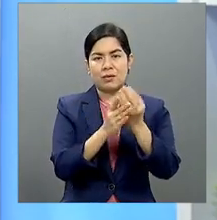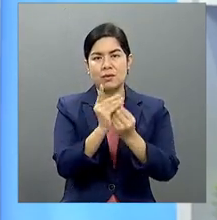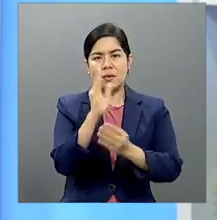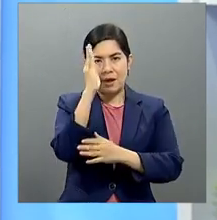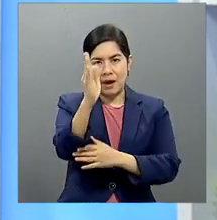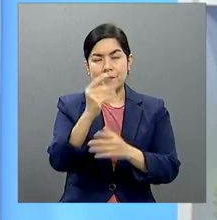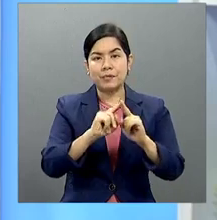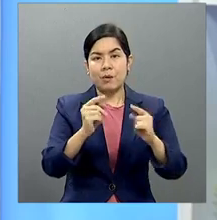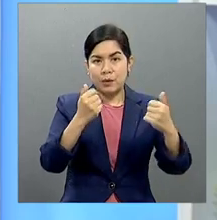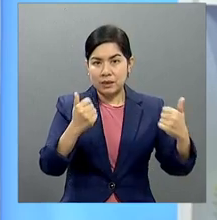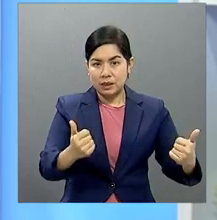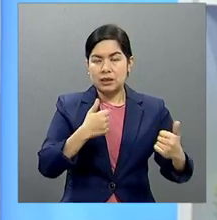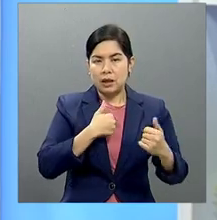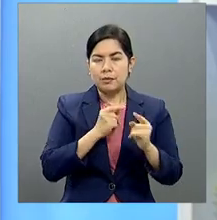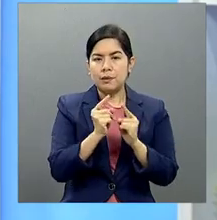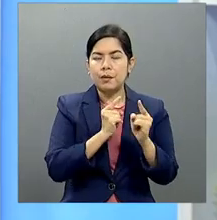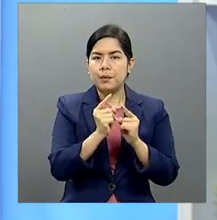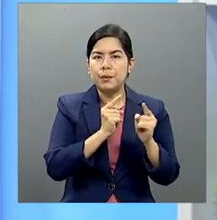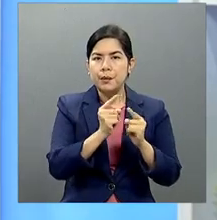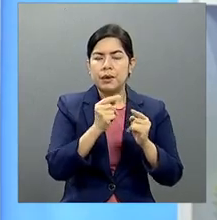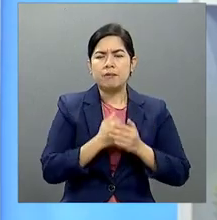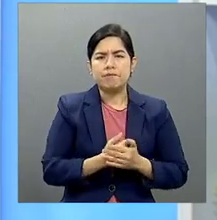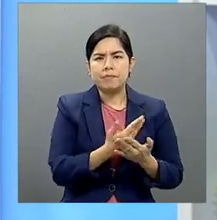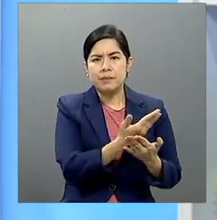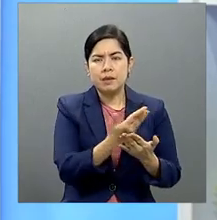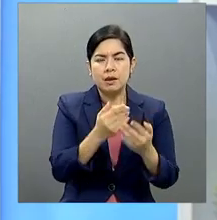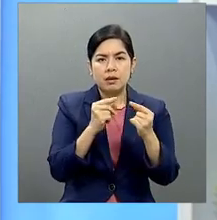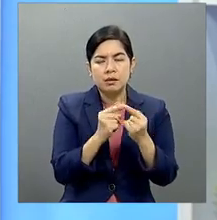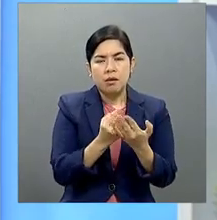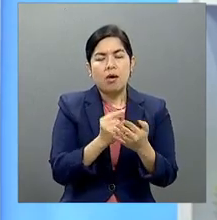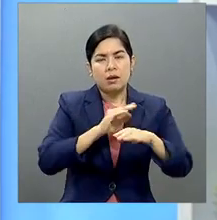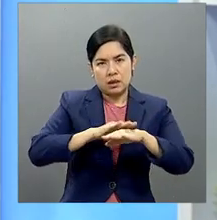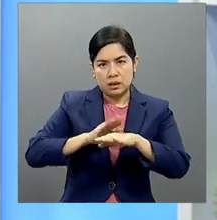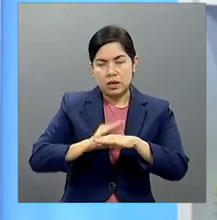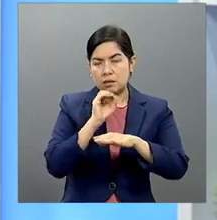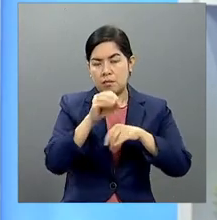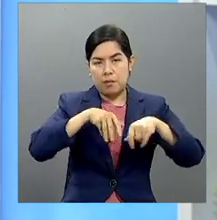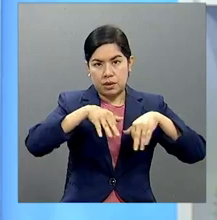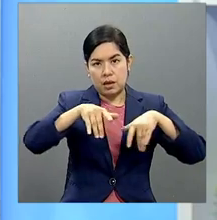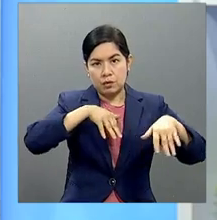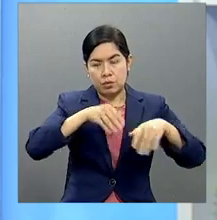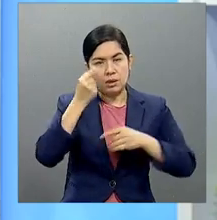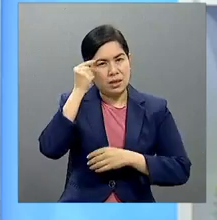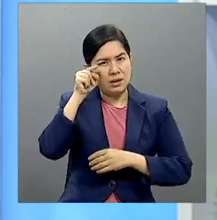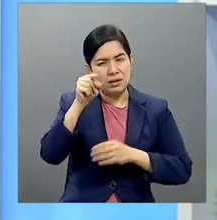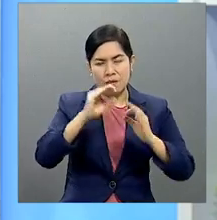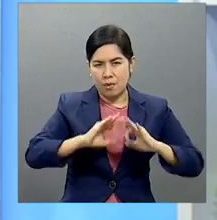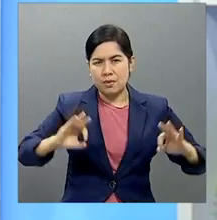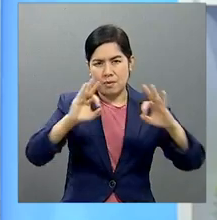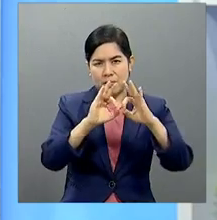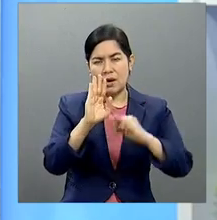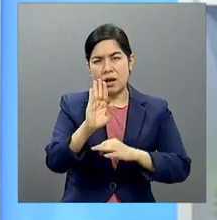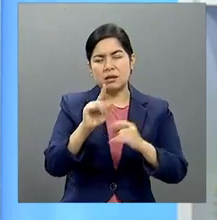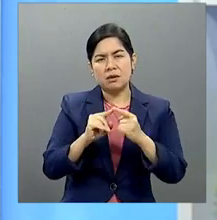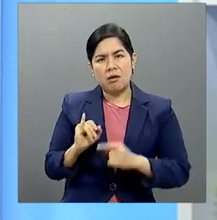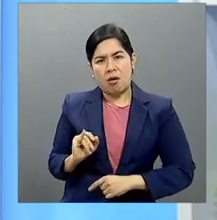จะมาพูดคุยกันเราจะทำให้คุณผู้ชมนะคะได้เน้นย้ำแล้วก็เห็นถึงความสำคัญของไตอวัยวะเล็กๆแต่ถ้าเกิดปัญ